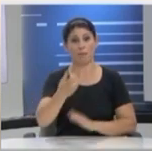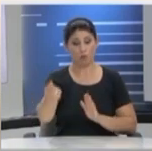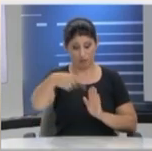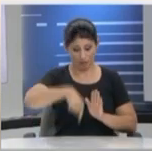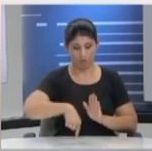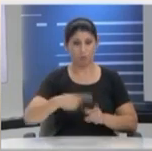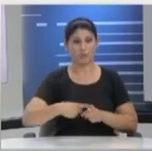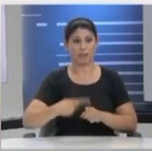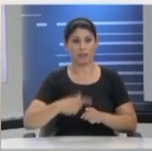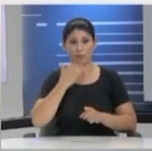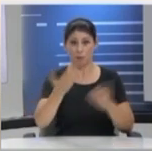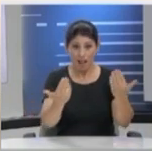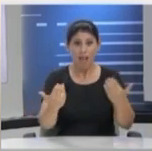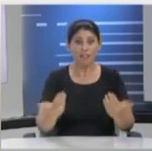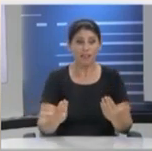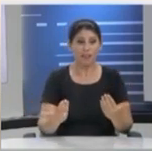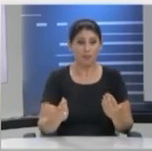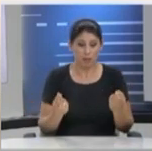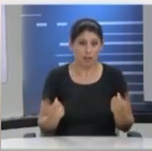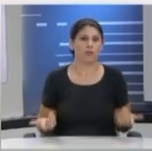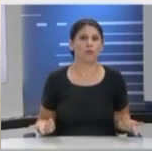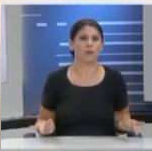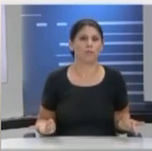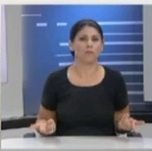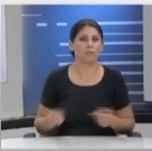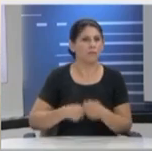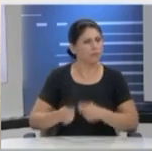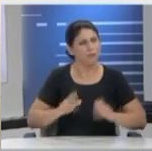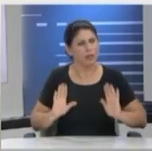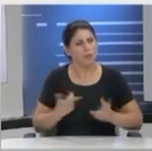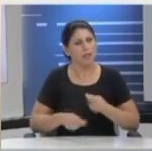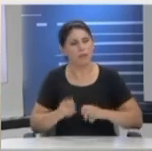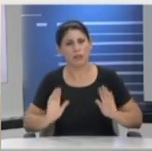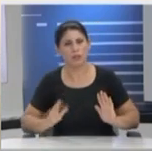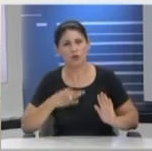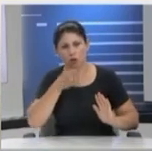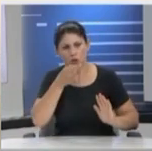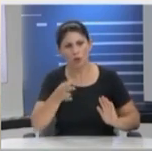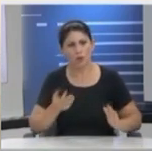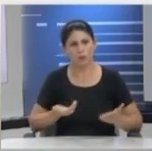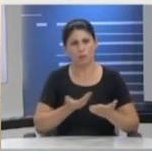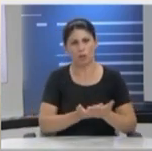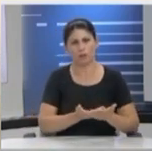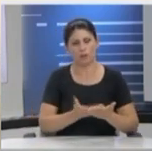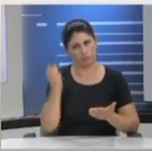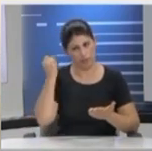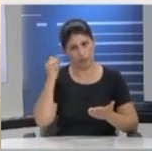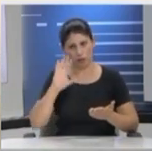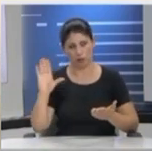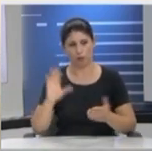να τους φέρουμε εδώ. Δεν μπορούμε να τους πούμε, ελάτε με κίνητρο. Ο επιχειρηματίας είναι επιχειρηματίας. Το λέω ως πρόταση. Κρατήστε το